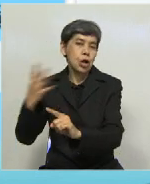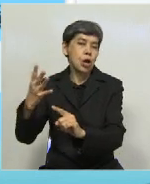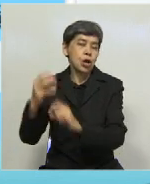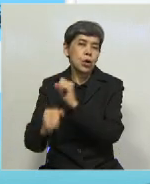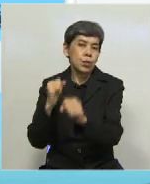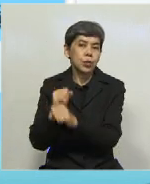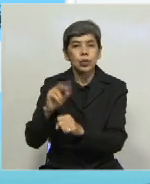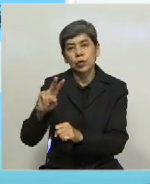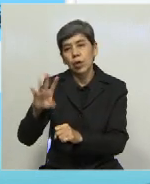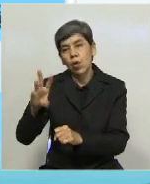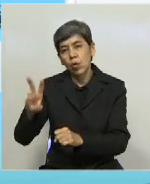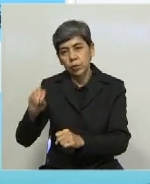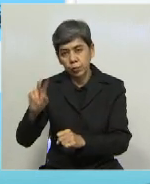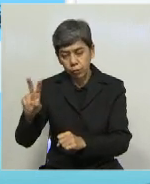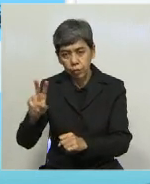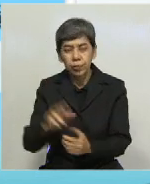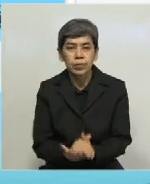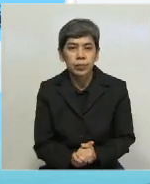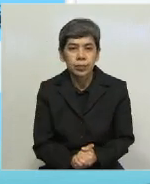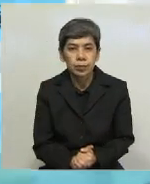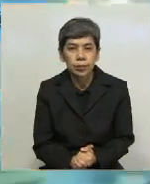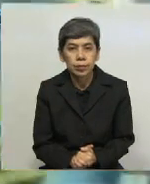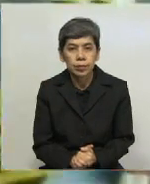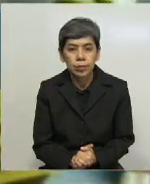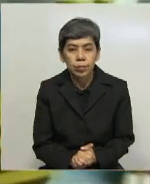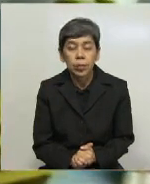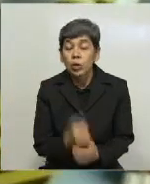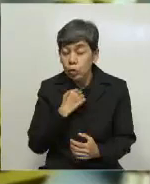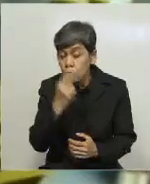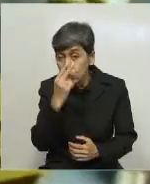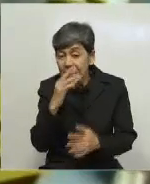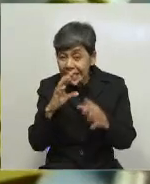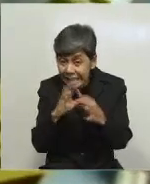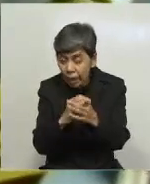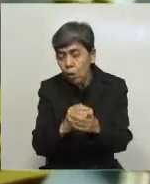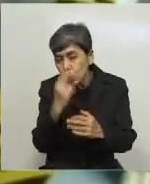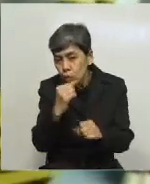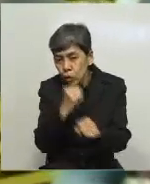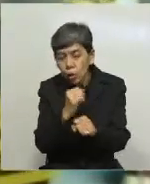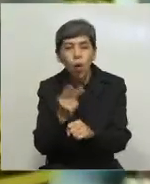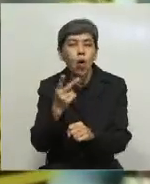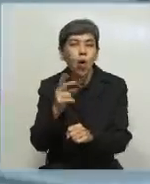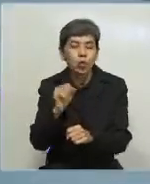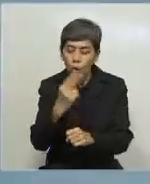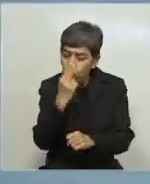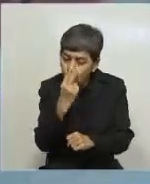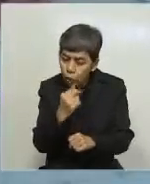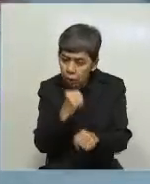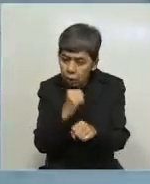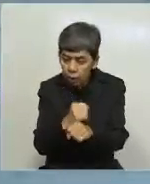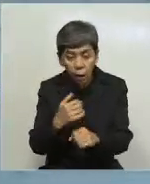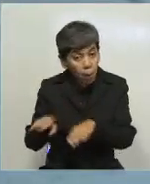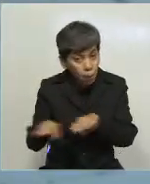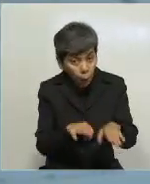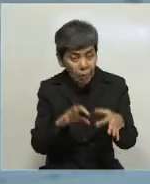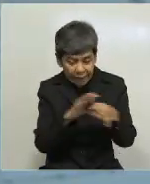คม2562แต่ทั้งหมดนี้ขึ้นอยู่กับการพิจารณาของคสช.และความ